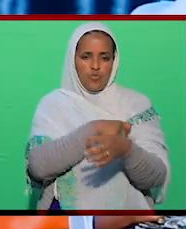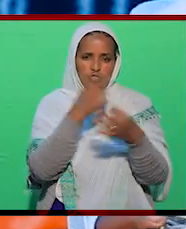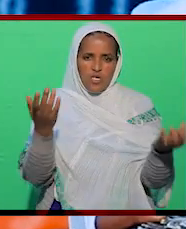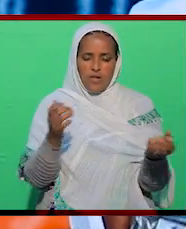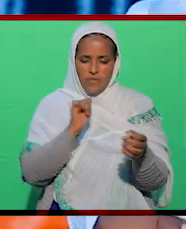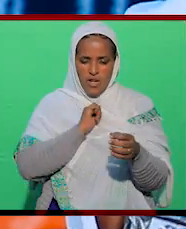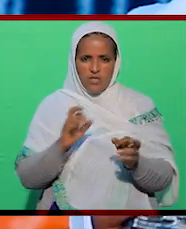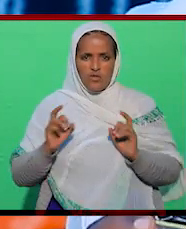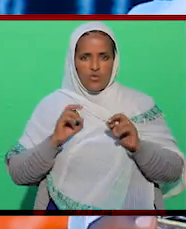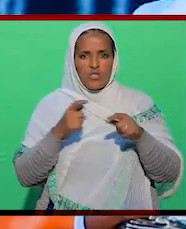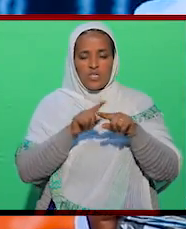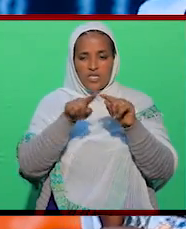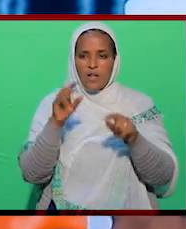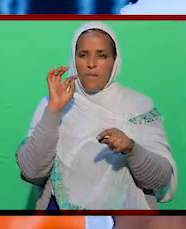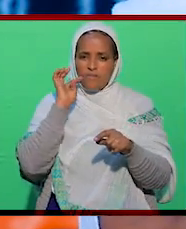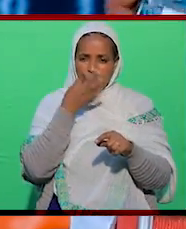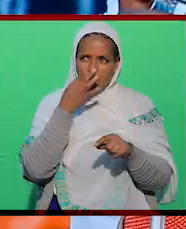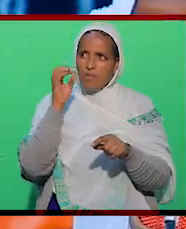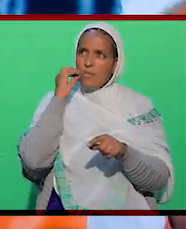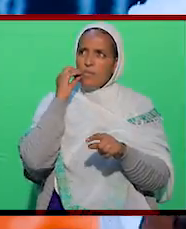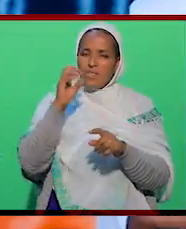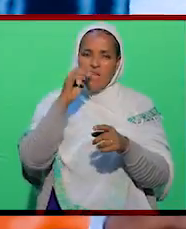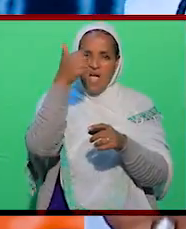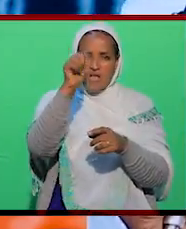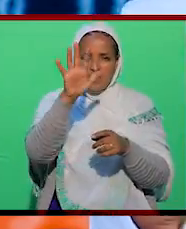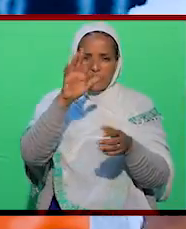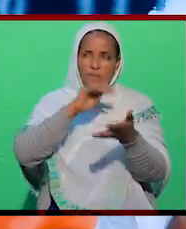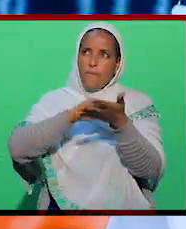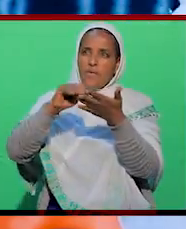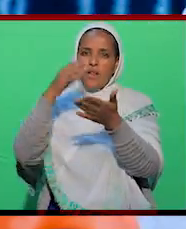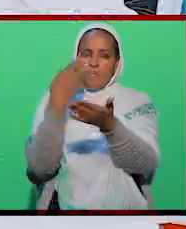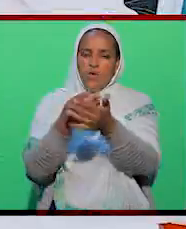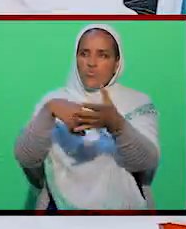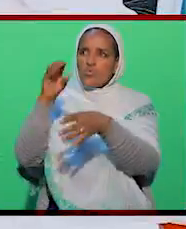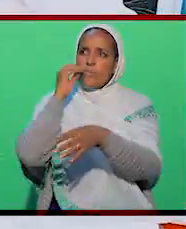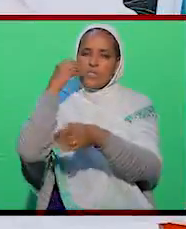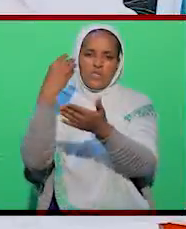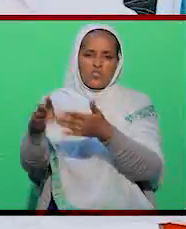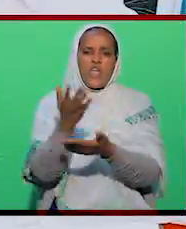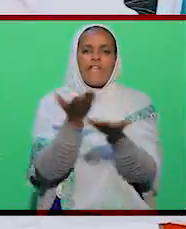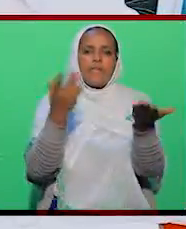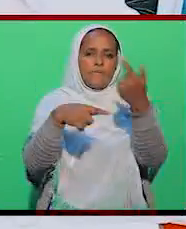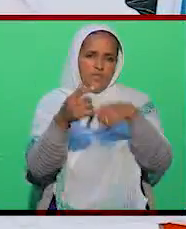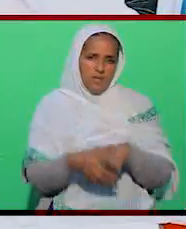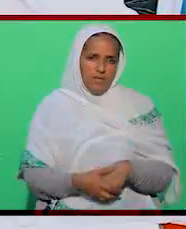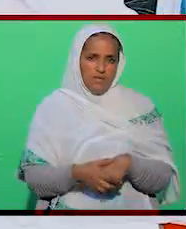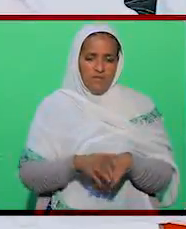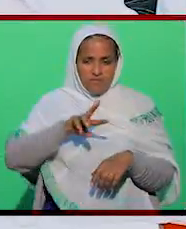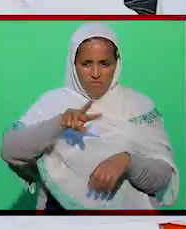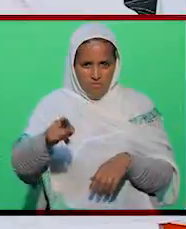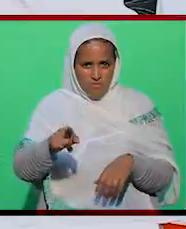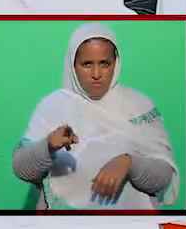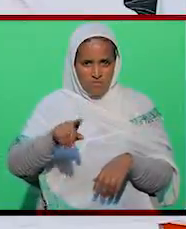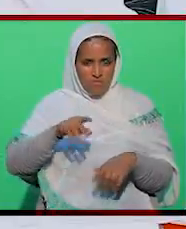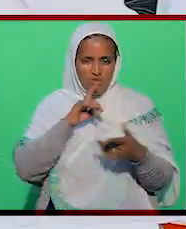የላቸውም፣ ደሞዝ የላቸውም፣ የንግድ እንትን የላቸውም። ግን የሚገዙት ቤት 15 ሚሊዮን 20 ሚሊዮን ብር አውጥተው ቤት ይገዛሉ። ከየት